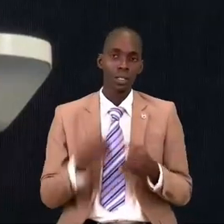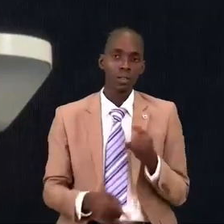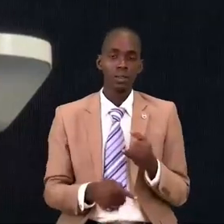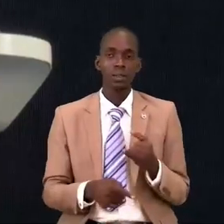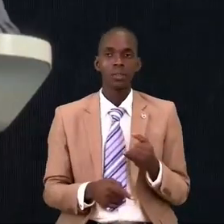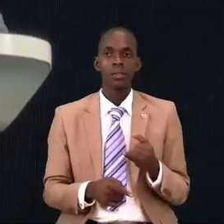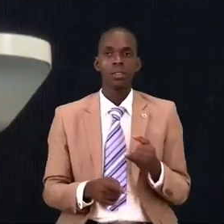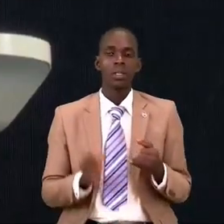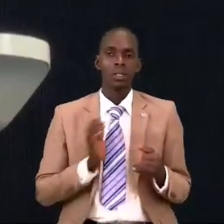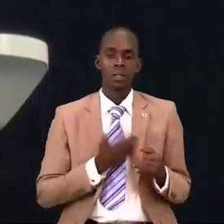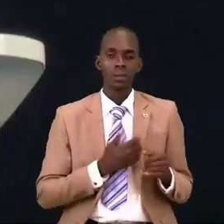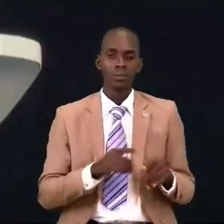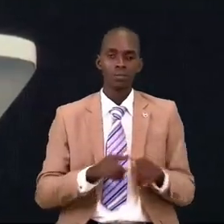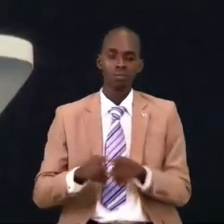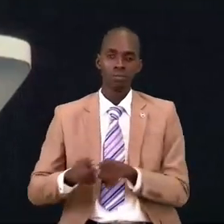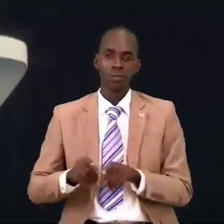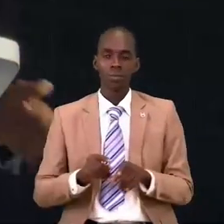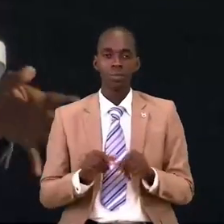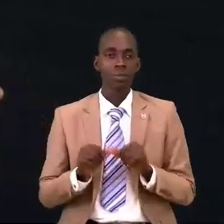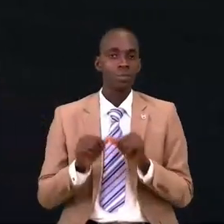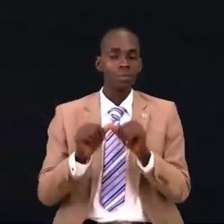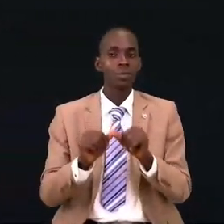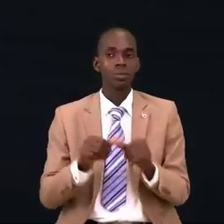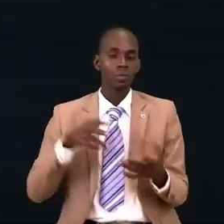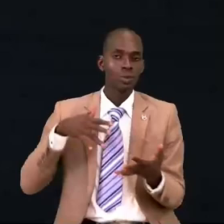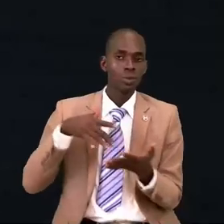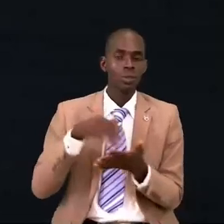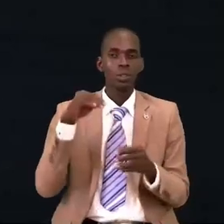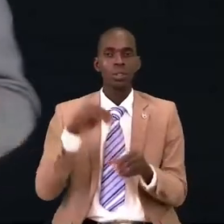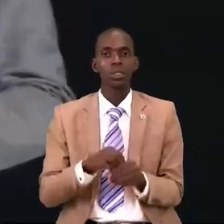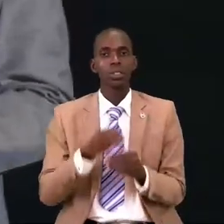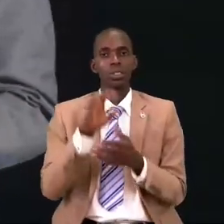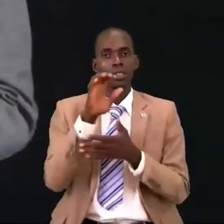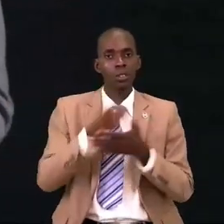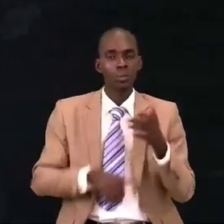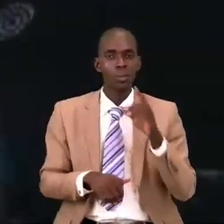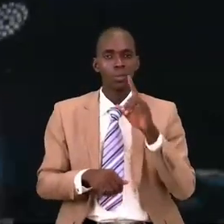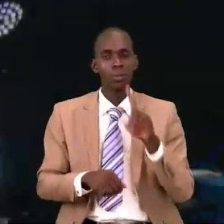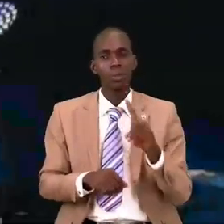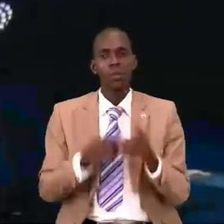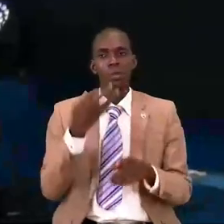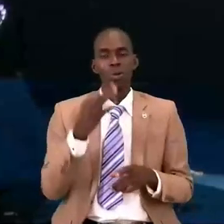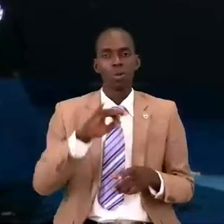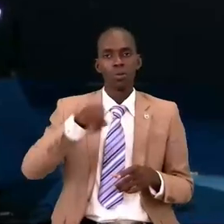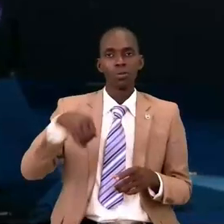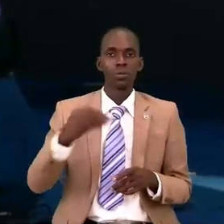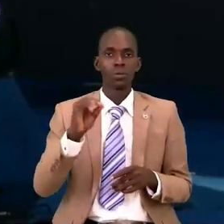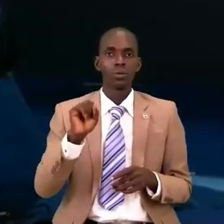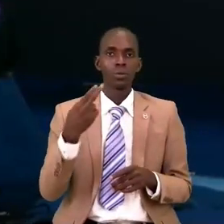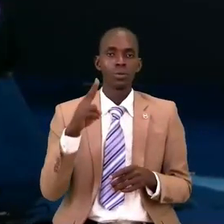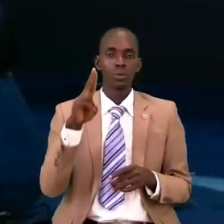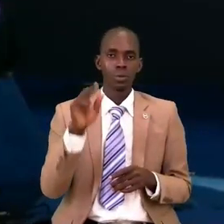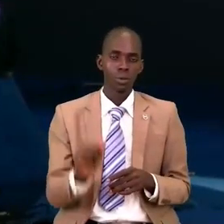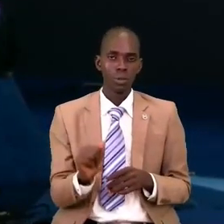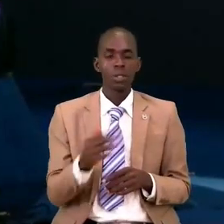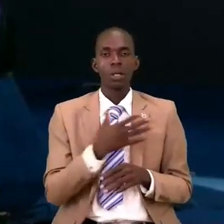1 de Josué. Et aujourd'hui, nous considérons Josué au